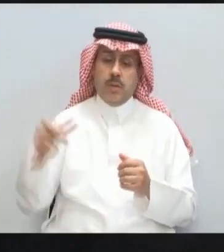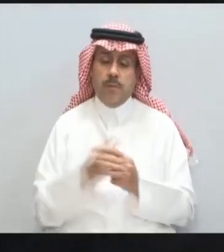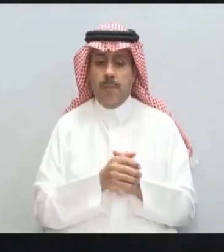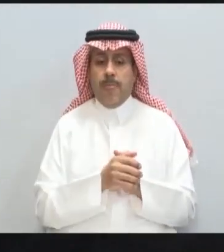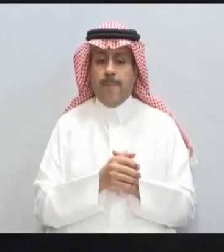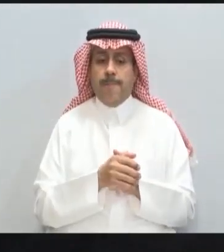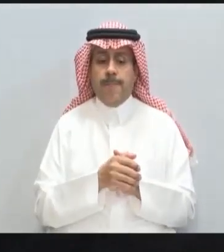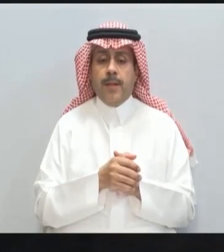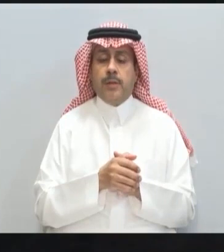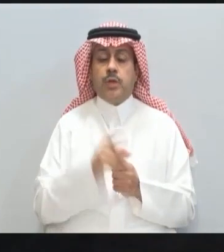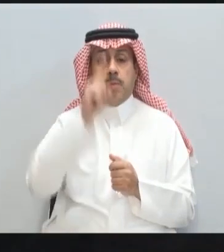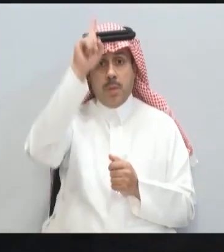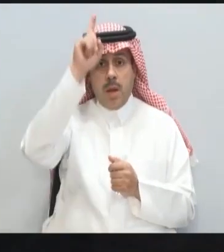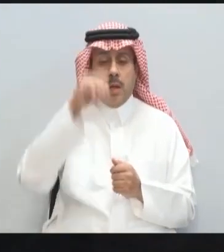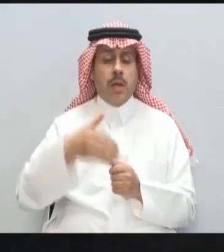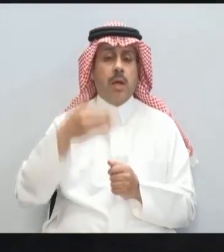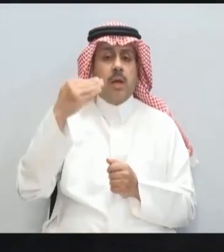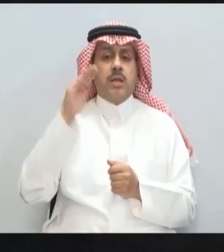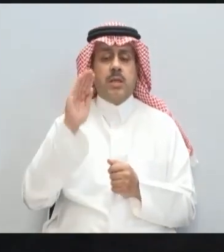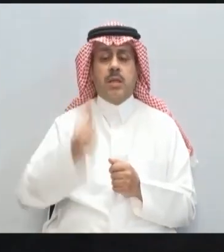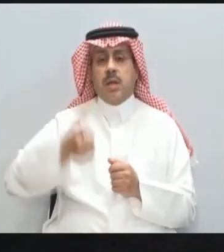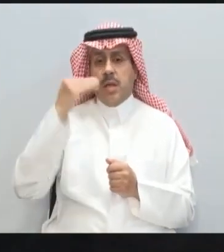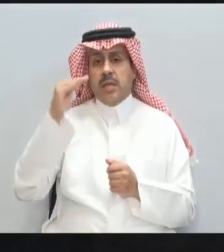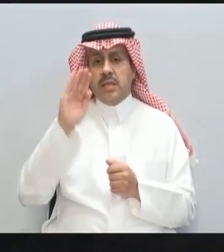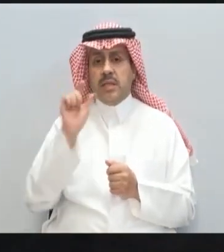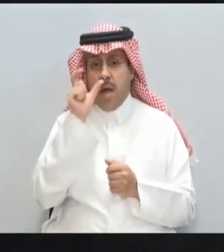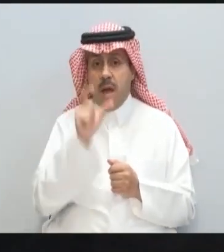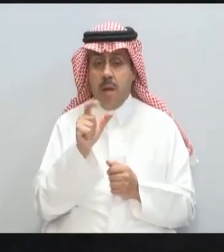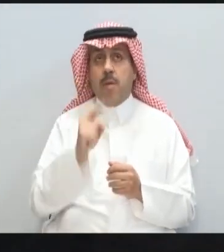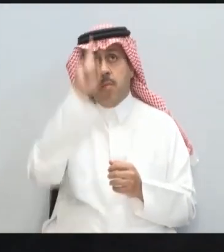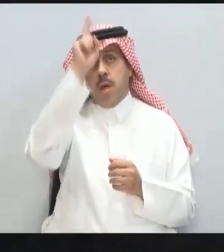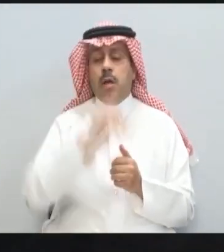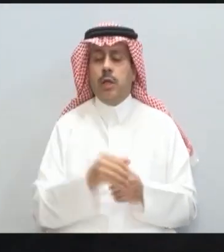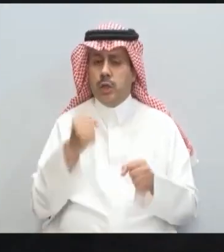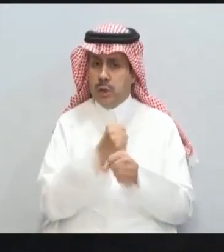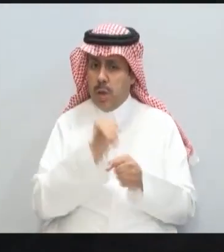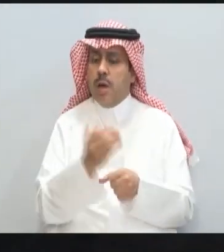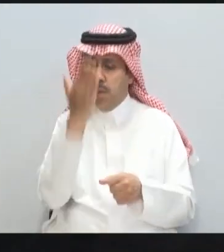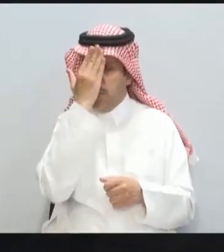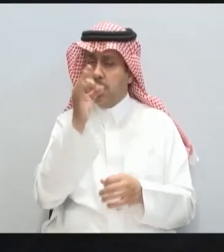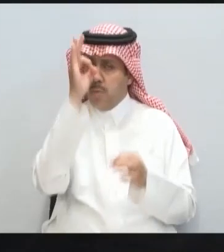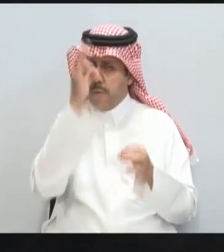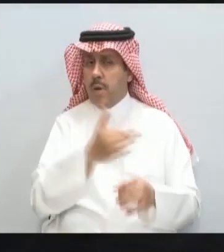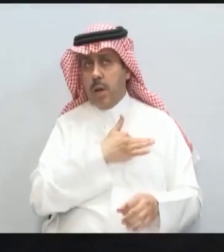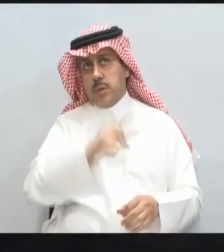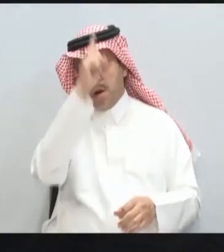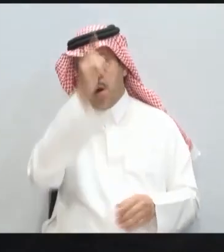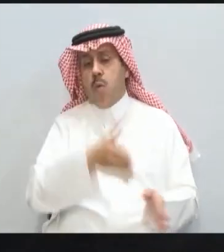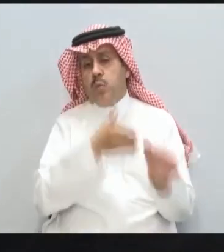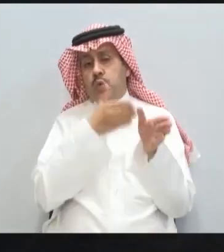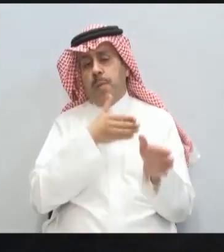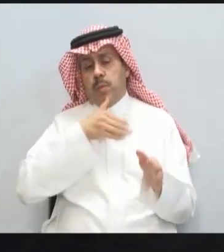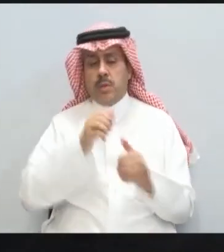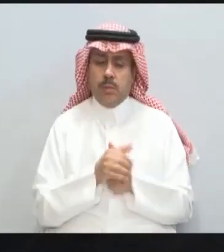متعلق بالخالق جل وعلا وهو اتقان العمل بالاخلاص فيه والمتابعه للنبي صلى الله عليه وسلم كما قال